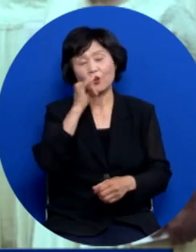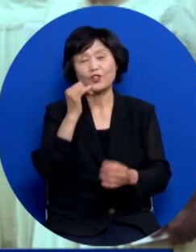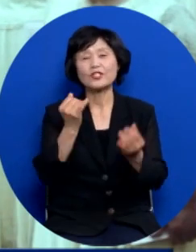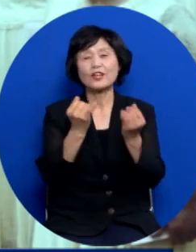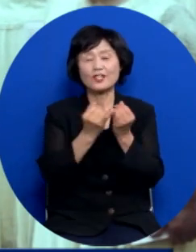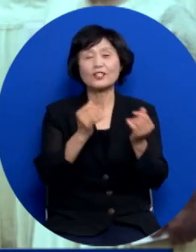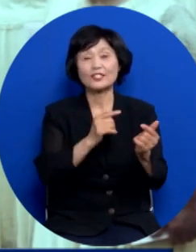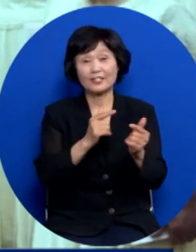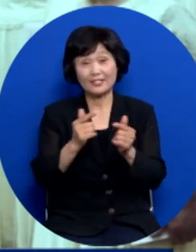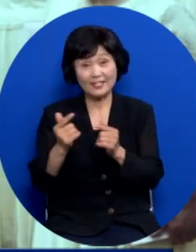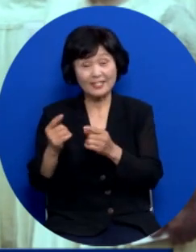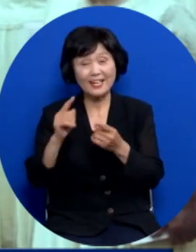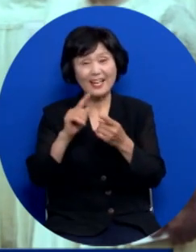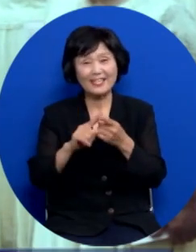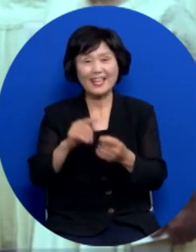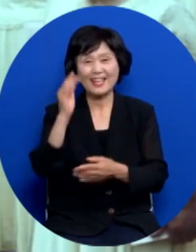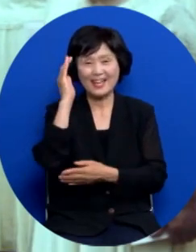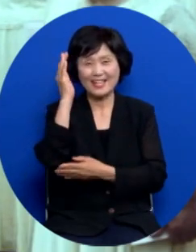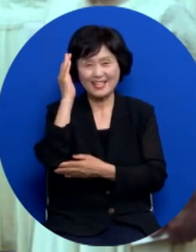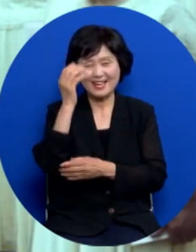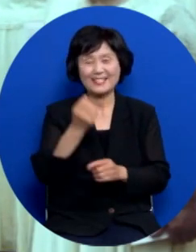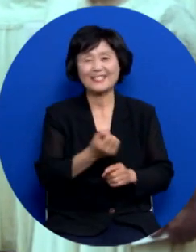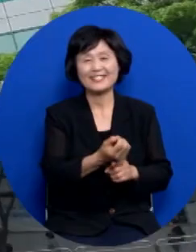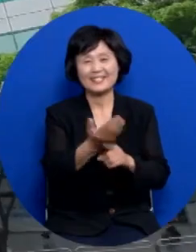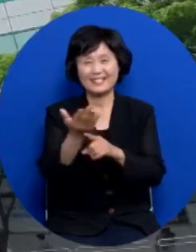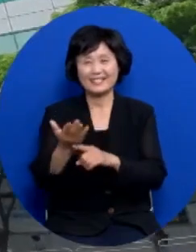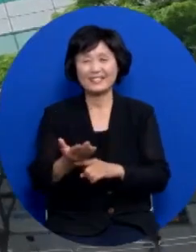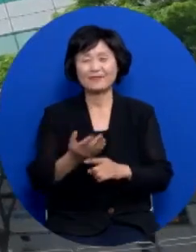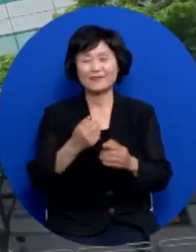이들의 이야기를 김수지 기자가 전합니다.